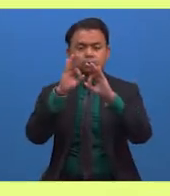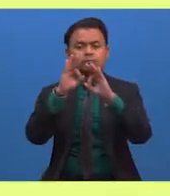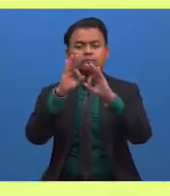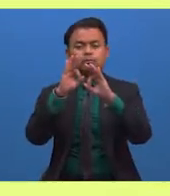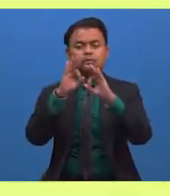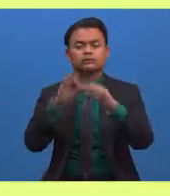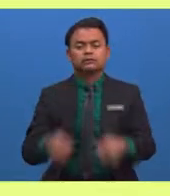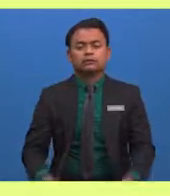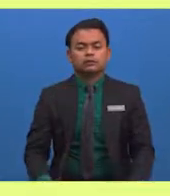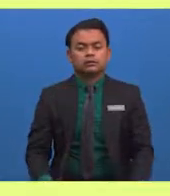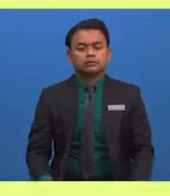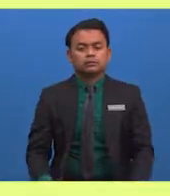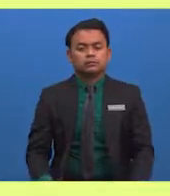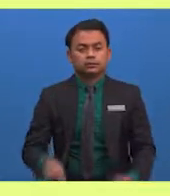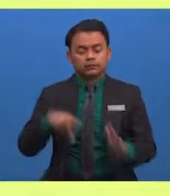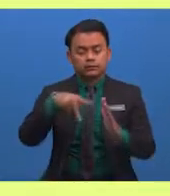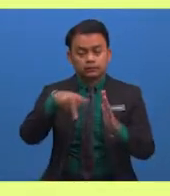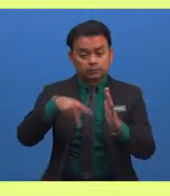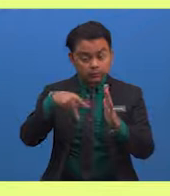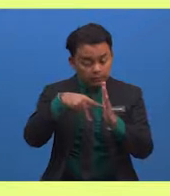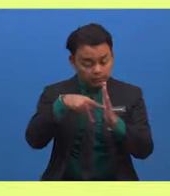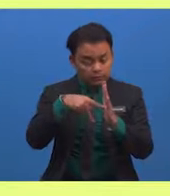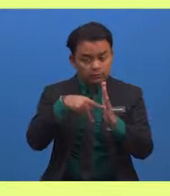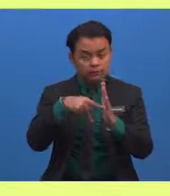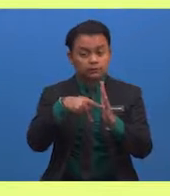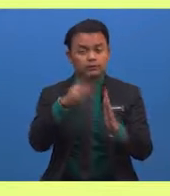kota-kota sebagai pusat perkembangan ilmu.